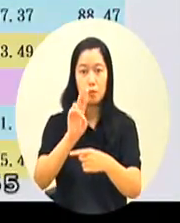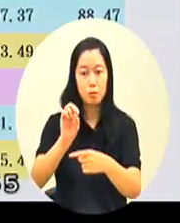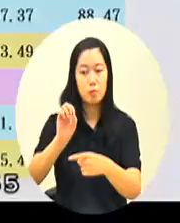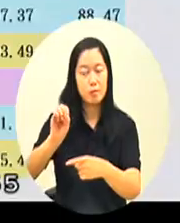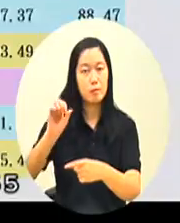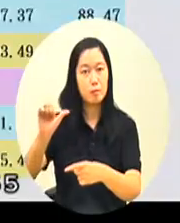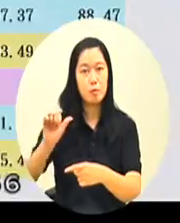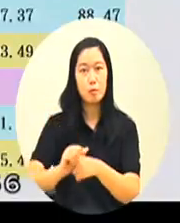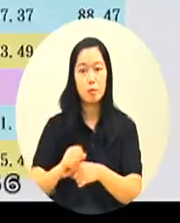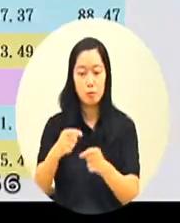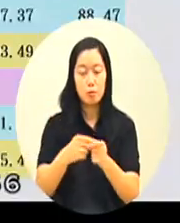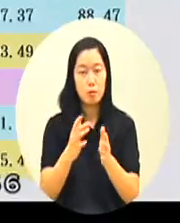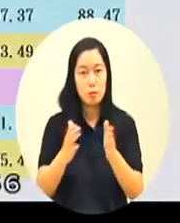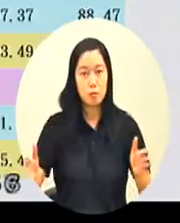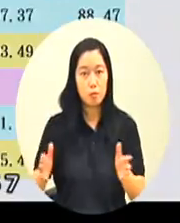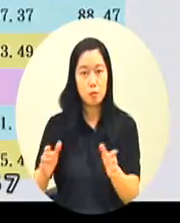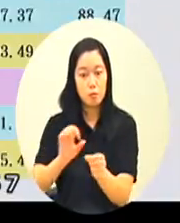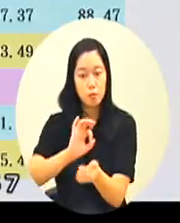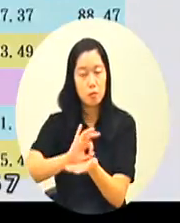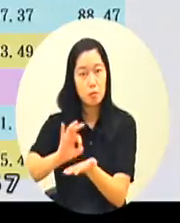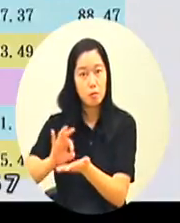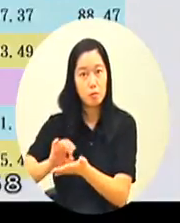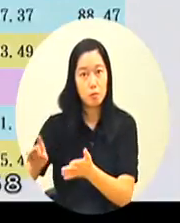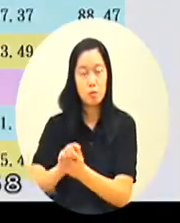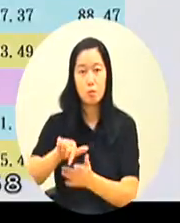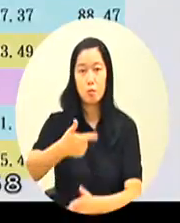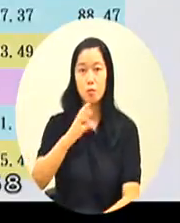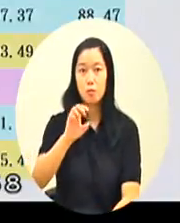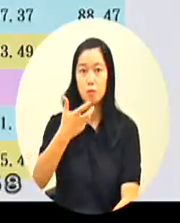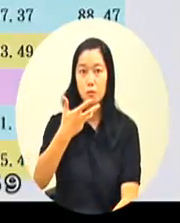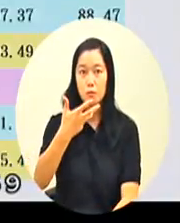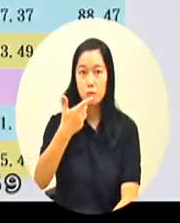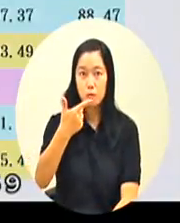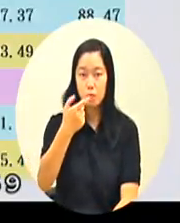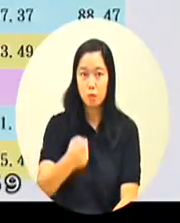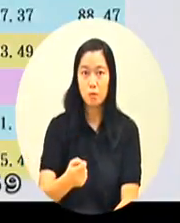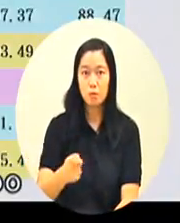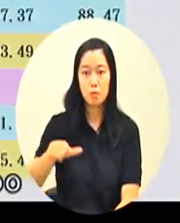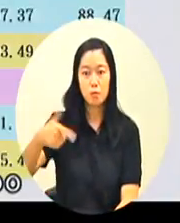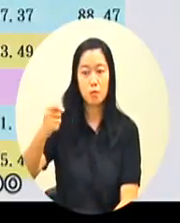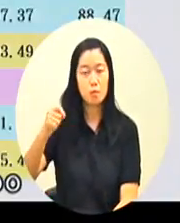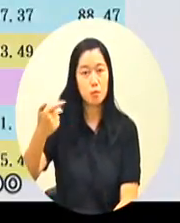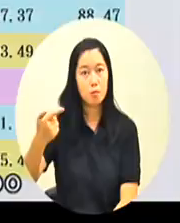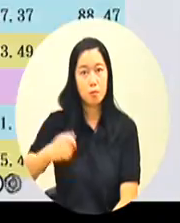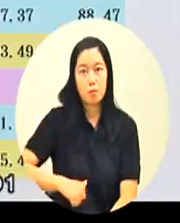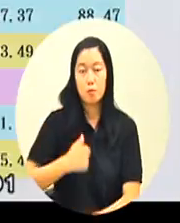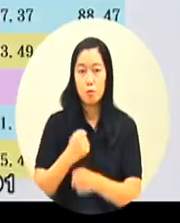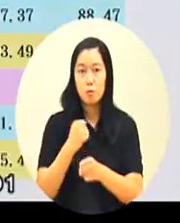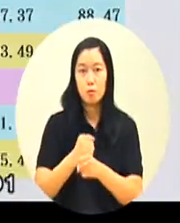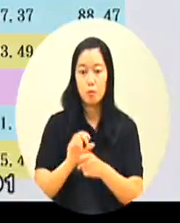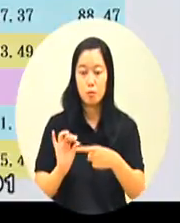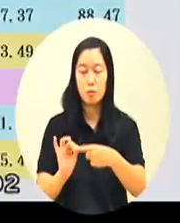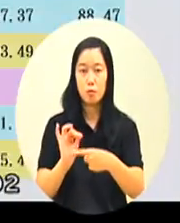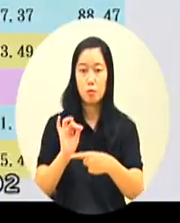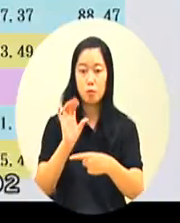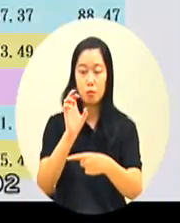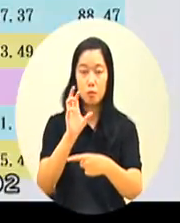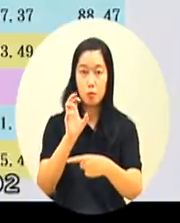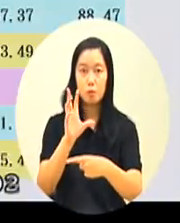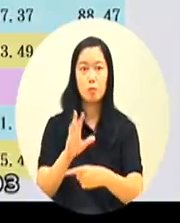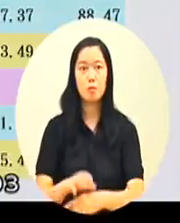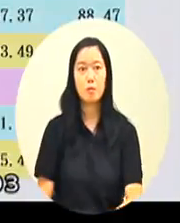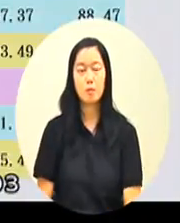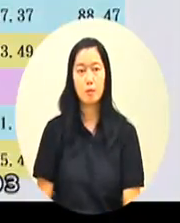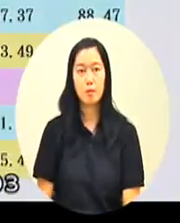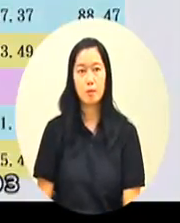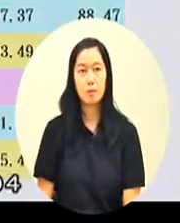出的部分，分配数是686亿，执行数是607亿，执行率是88%。